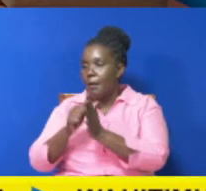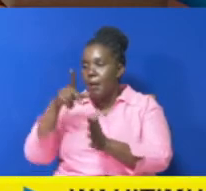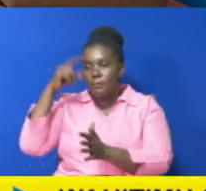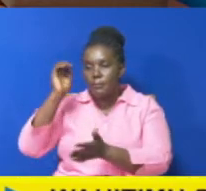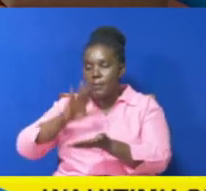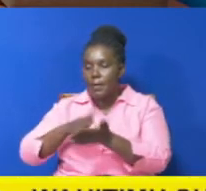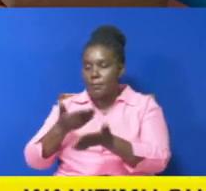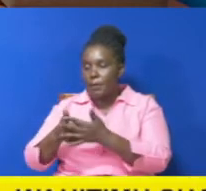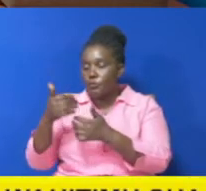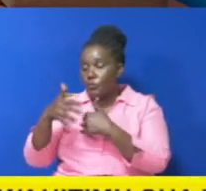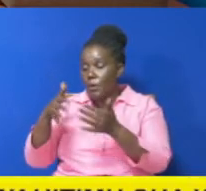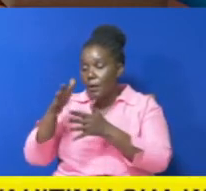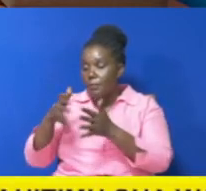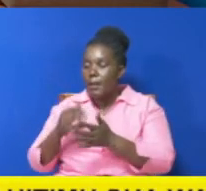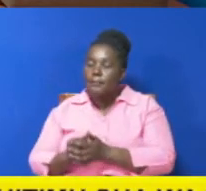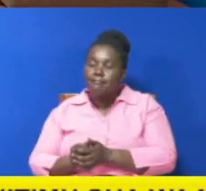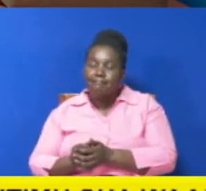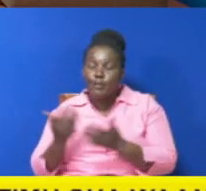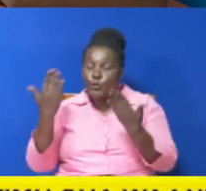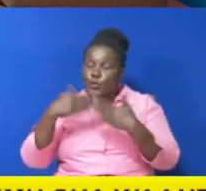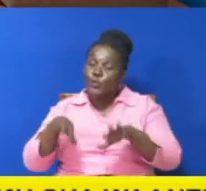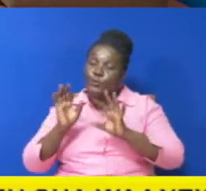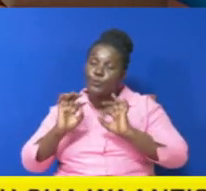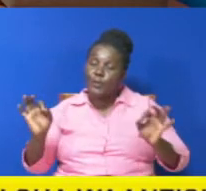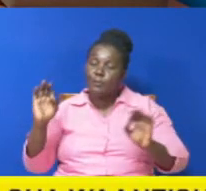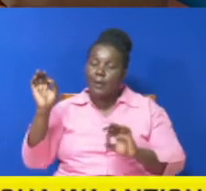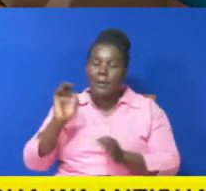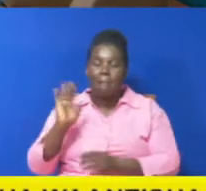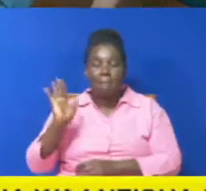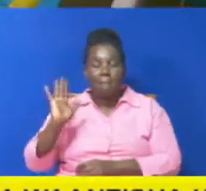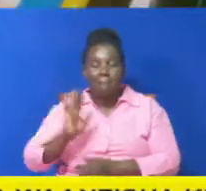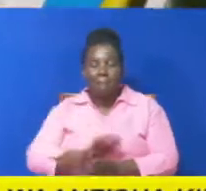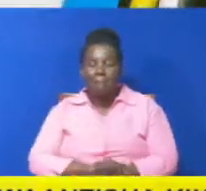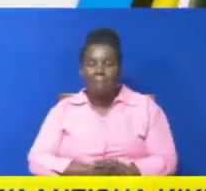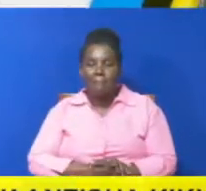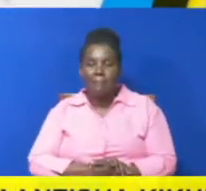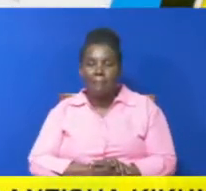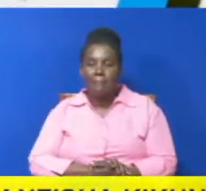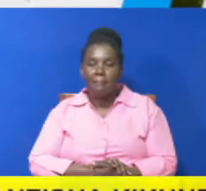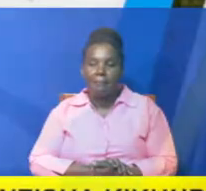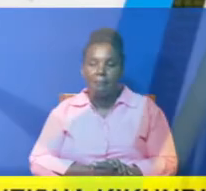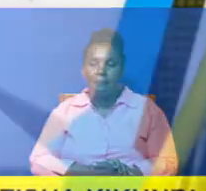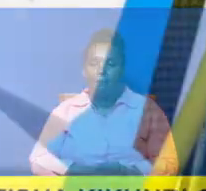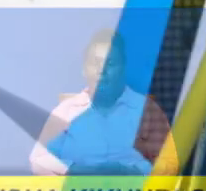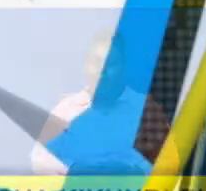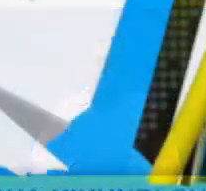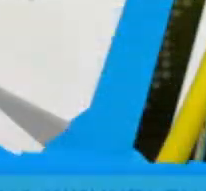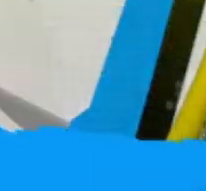siku nyingine, tunakutakia usiku mwema. Alamsiki binu.